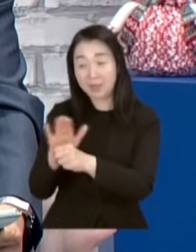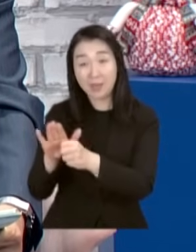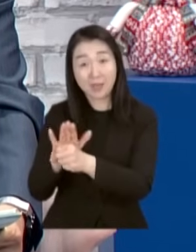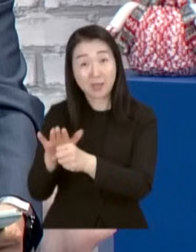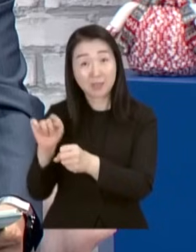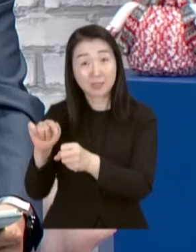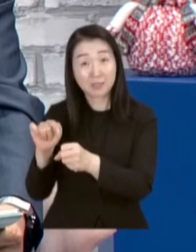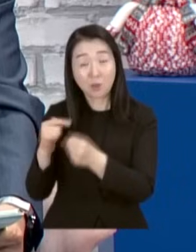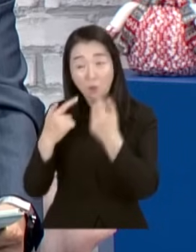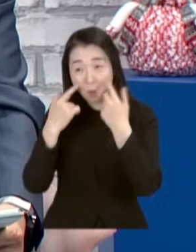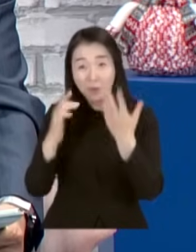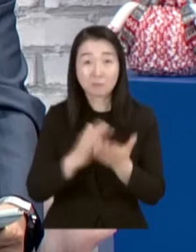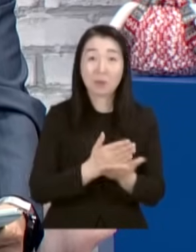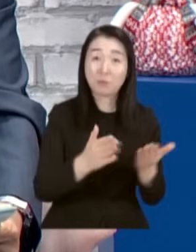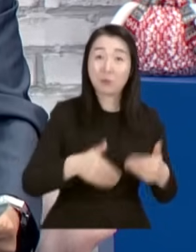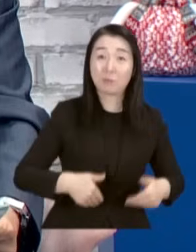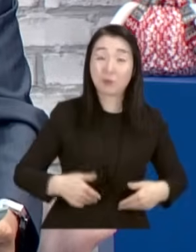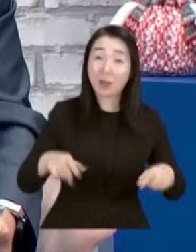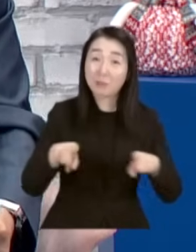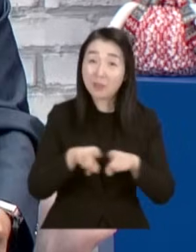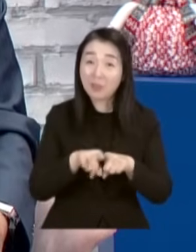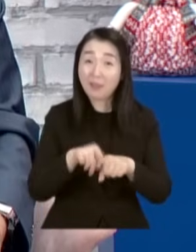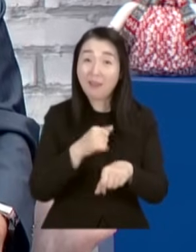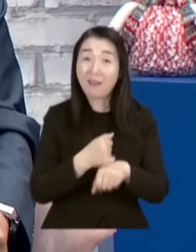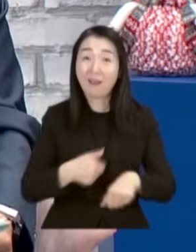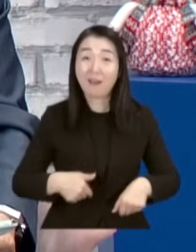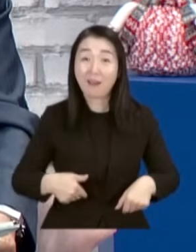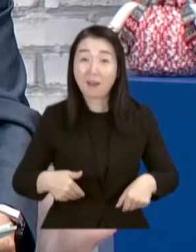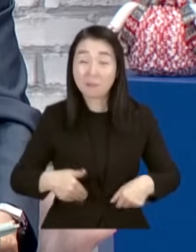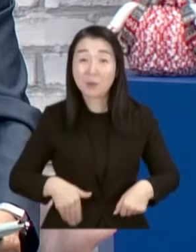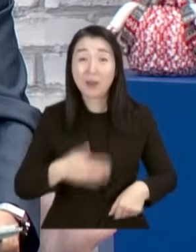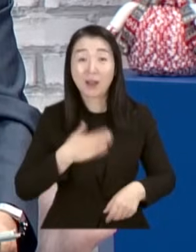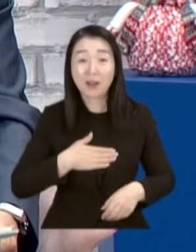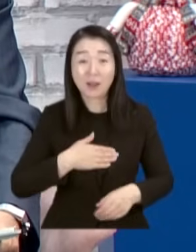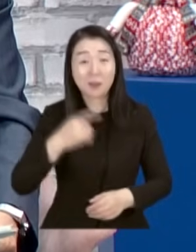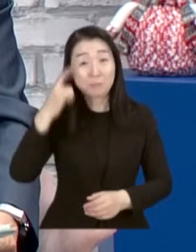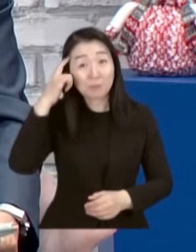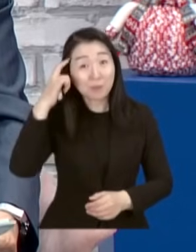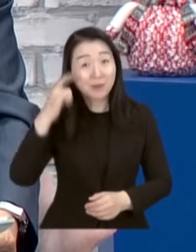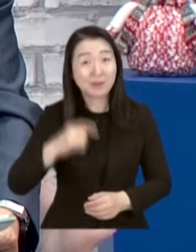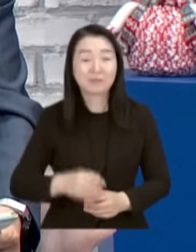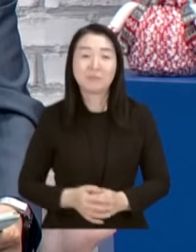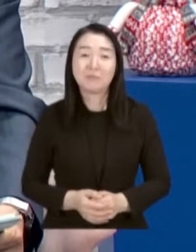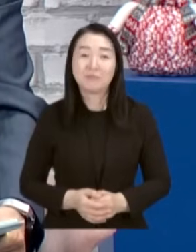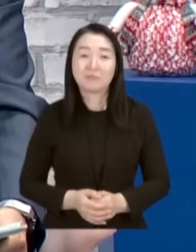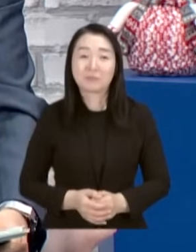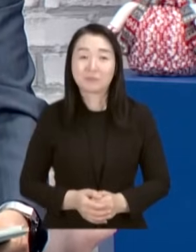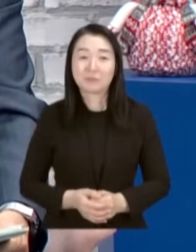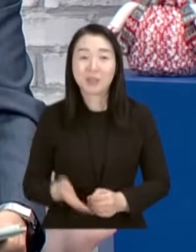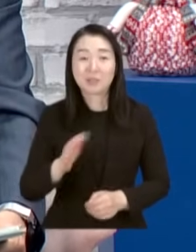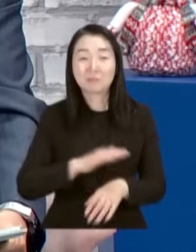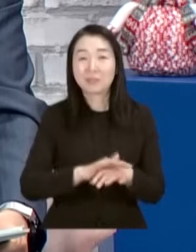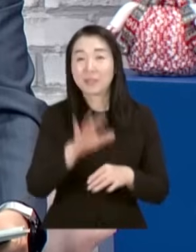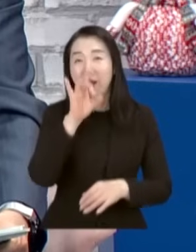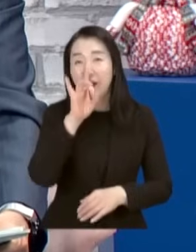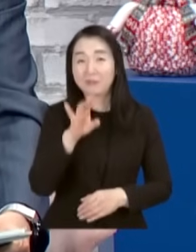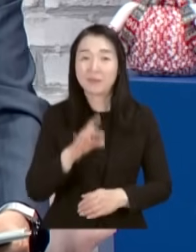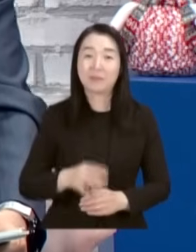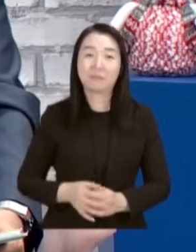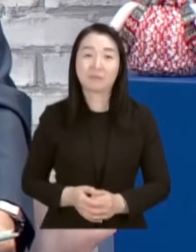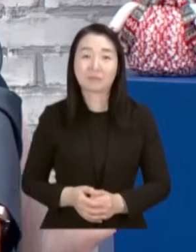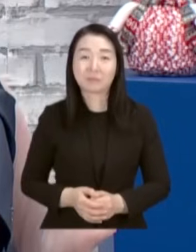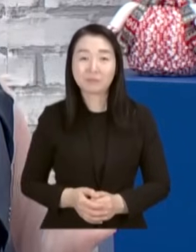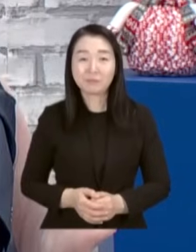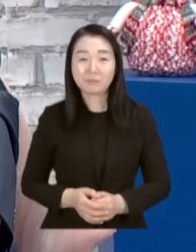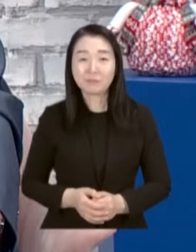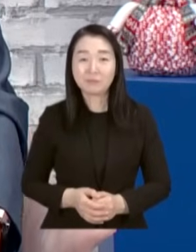저 베풀어야 되고 함께 해야 되는 건 알아요. 머리로. 근데 안 되죠. 안 돼. 몸으로. 이렇게